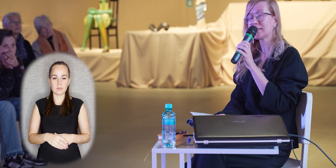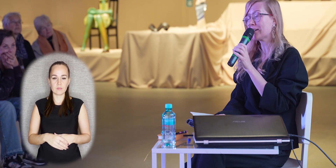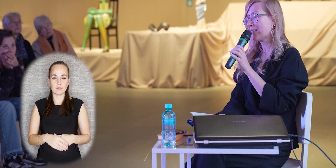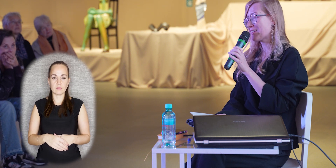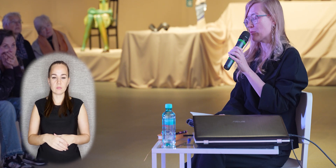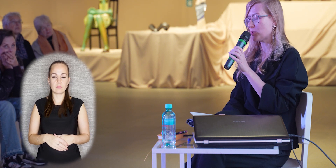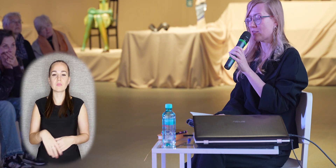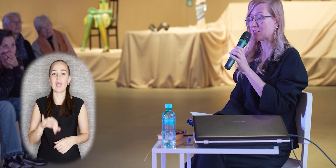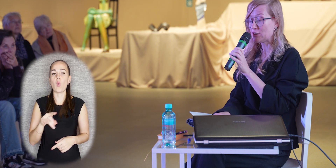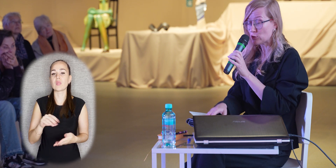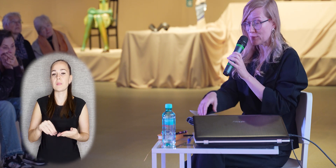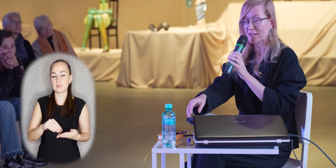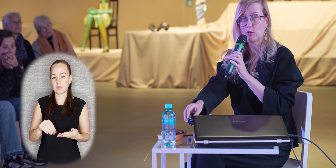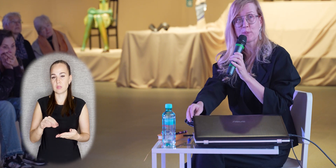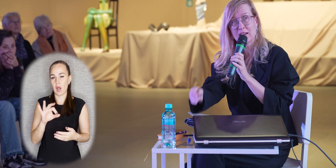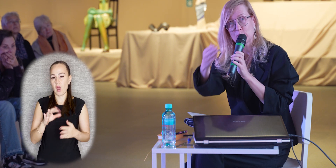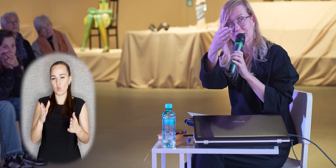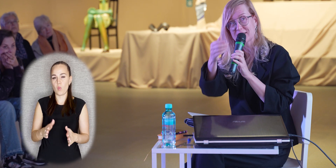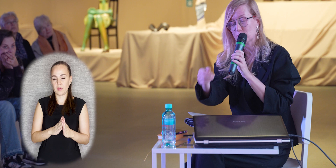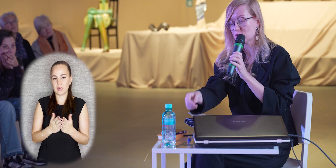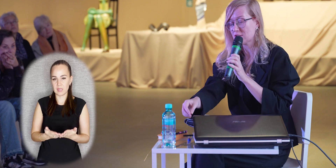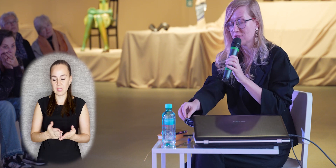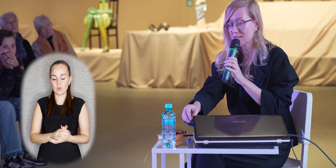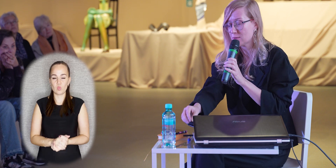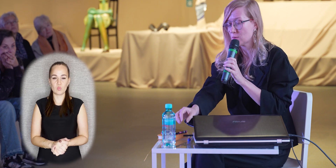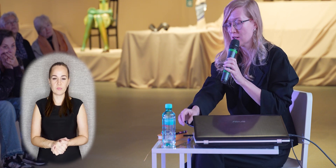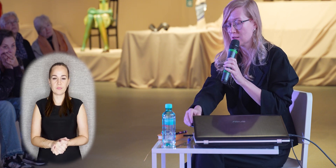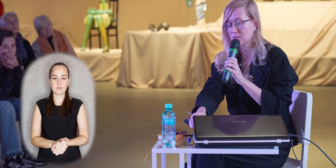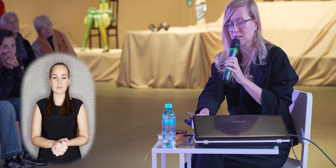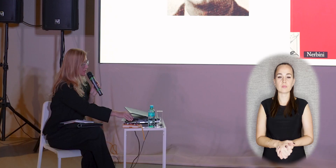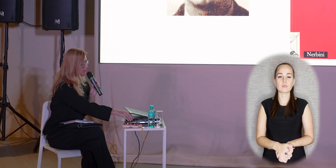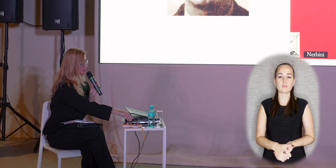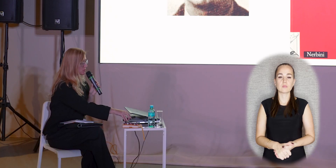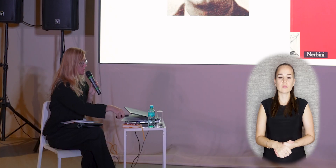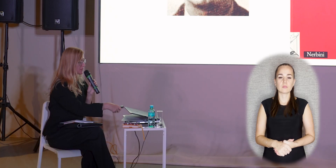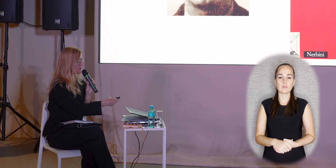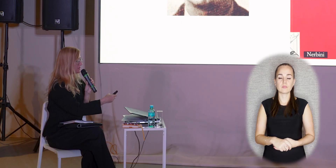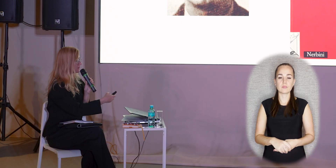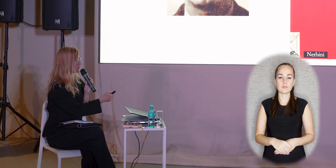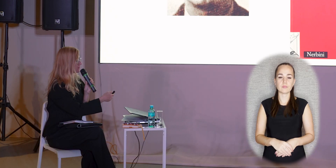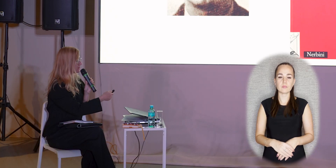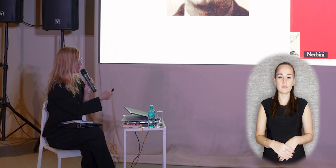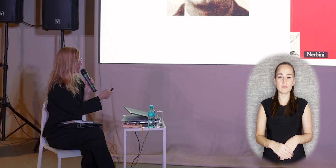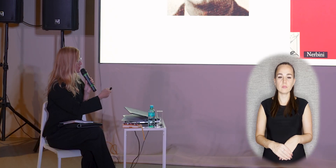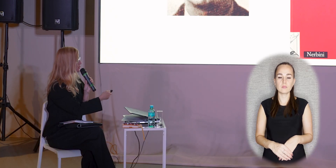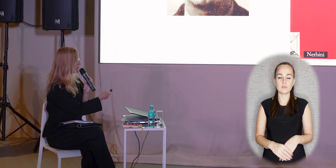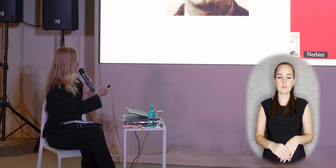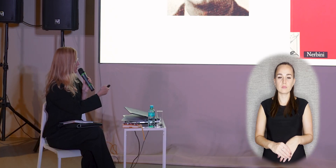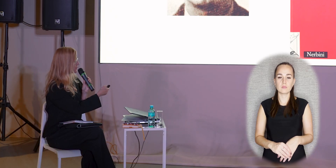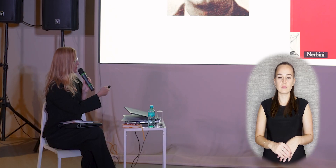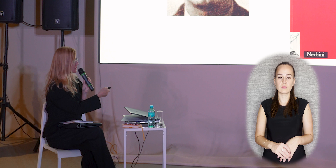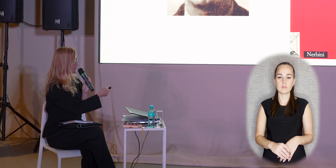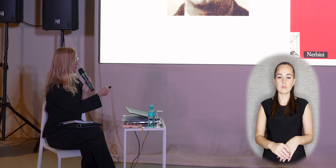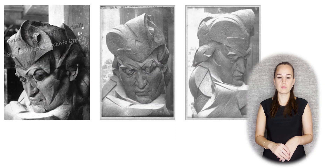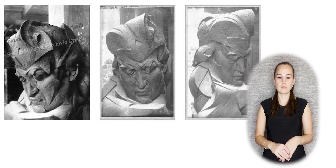Бручани, опубликовал книгу о нем. Мы как раз на обложке видим достаточно крупный скульптурный